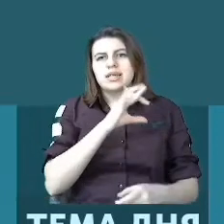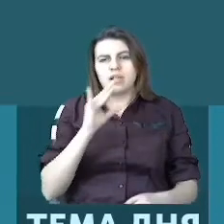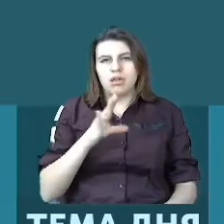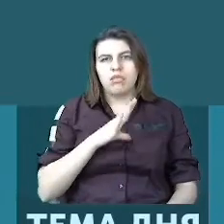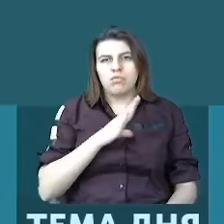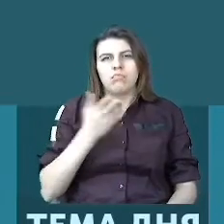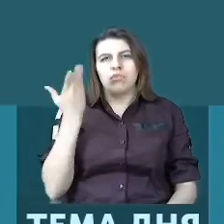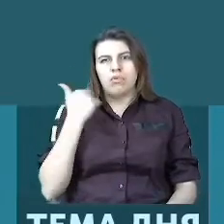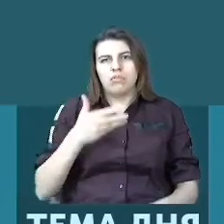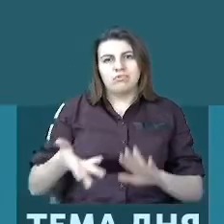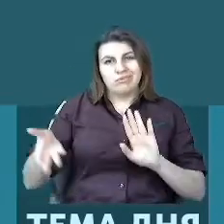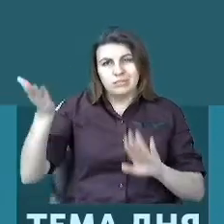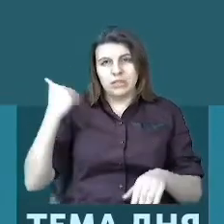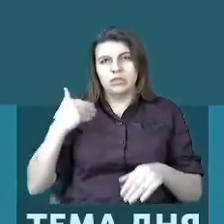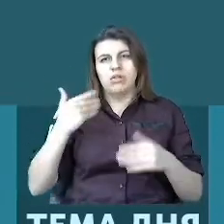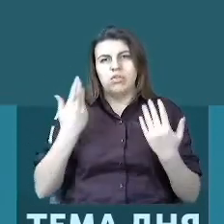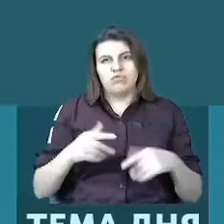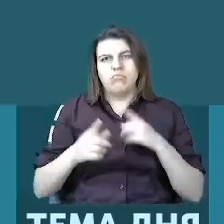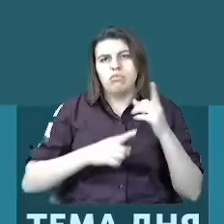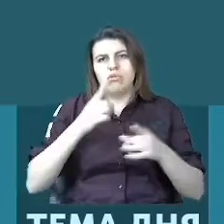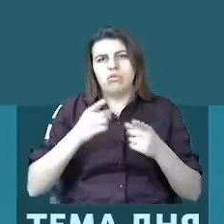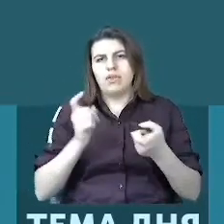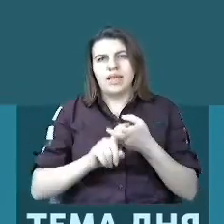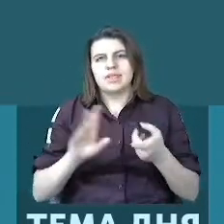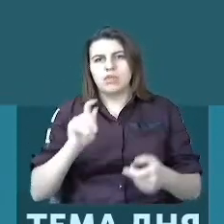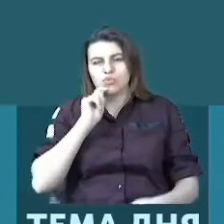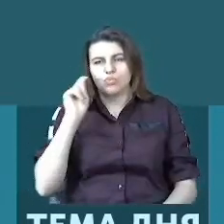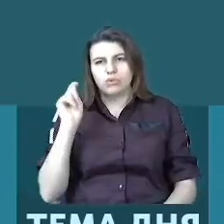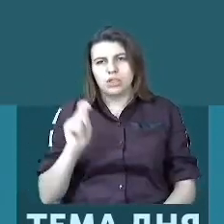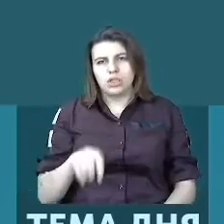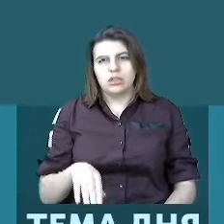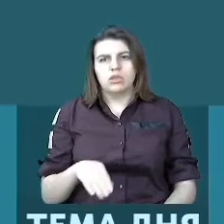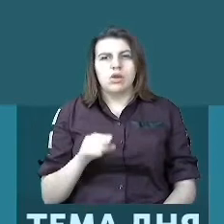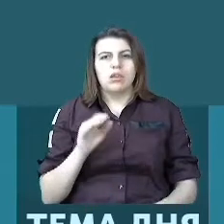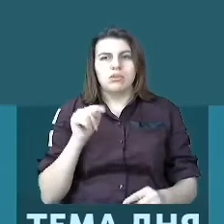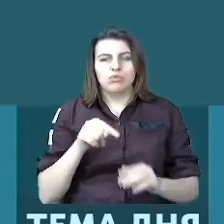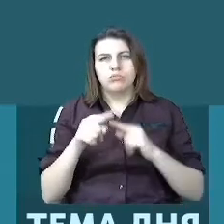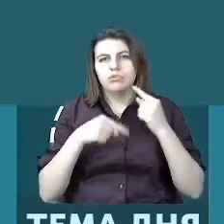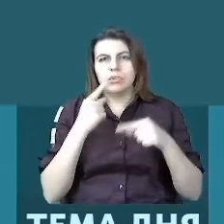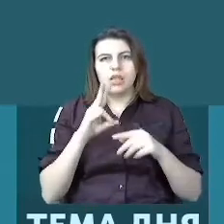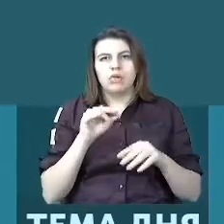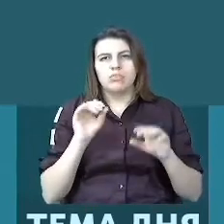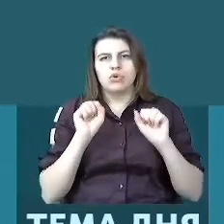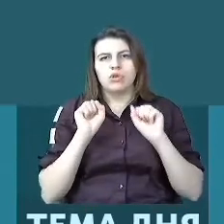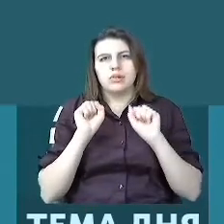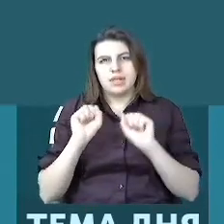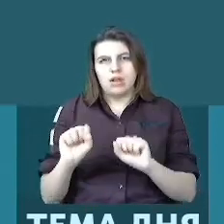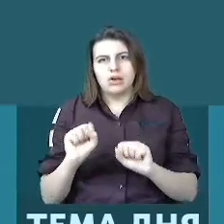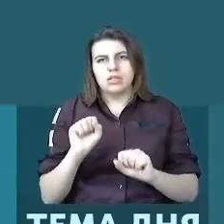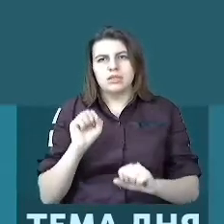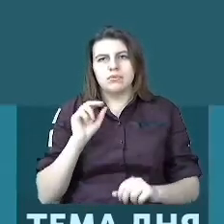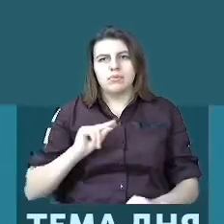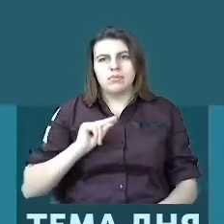вже за часів незалежності. По суті, мова йде не про захист прав працівників, а про зміну